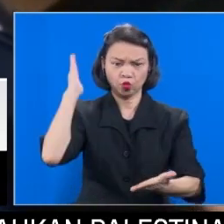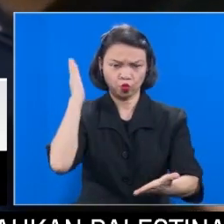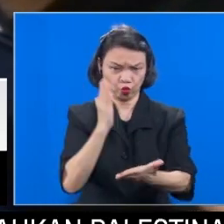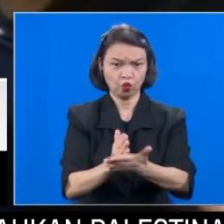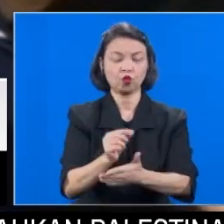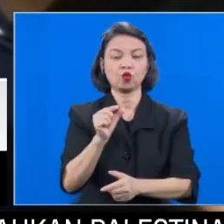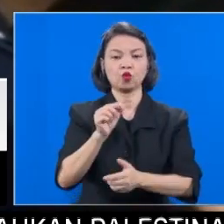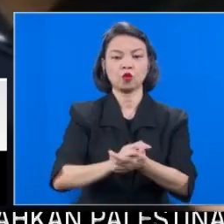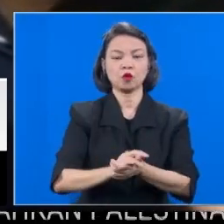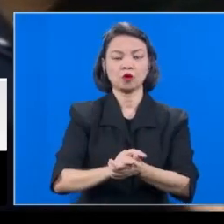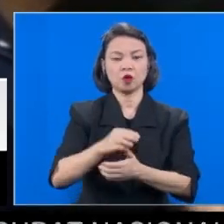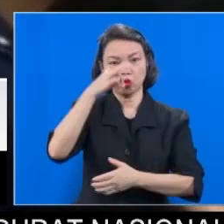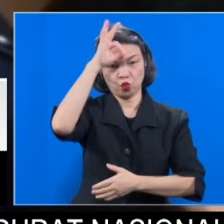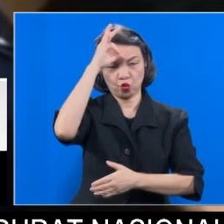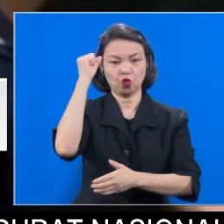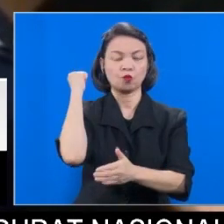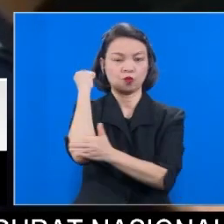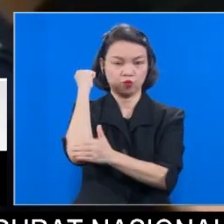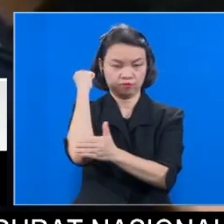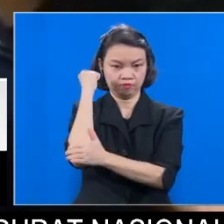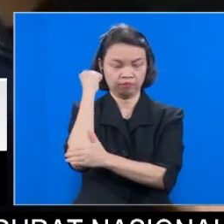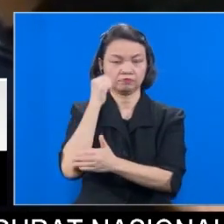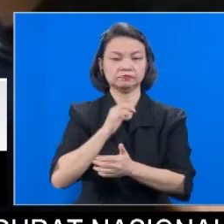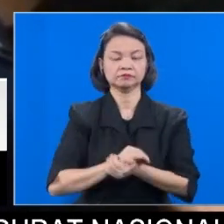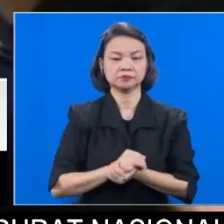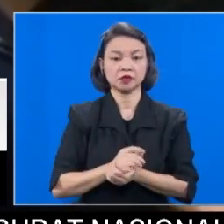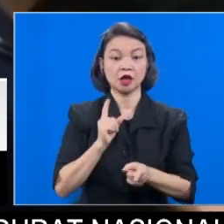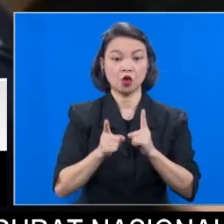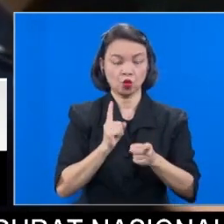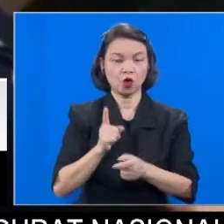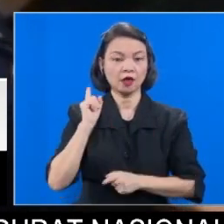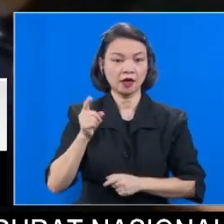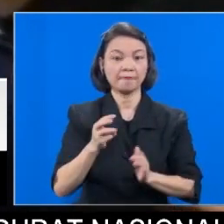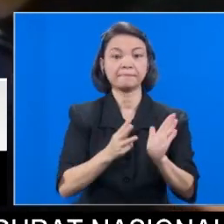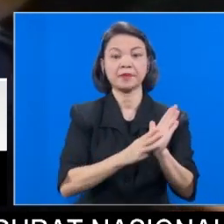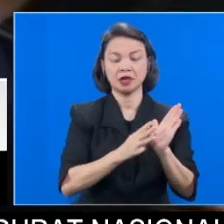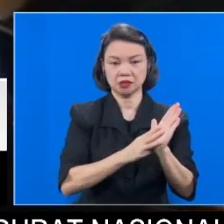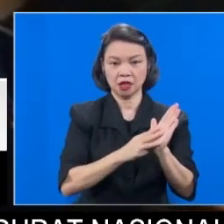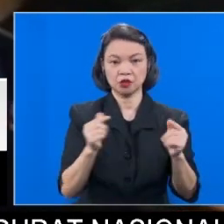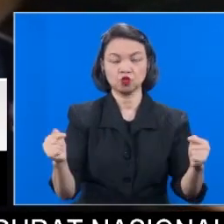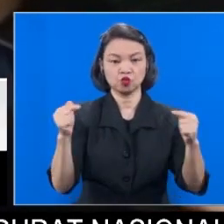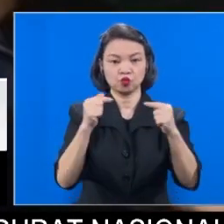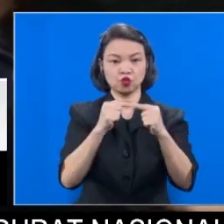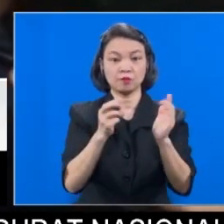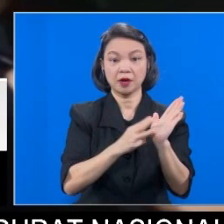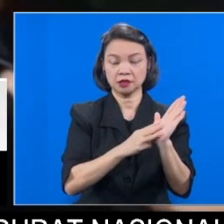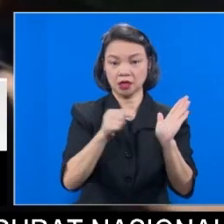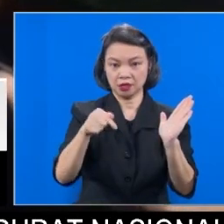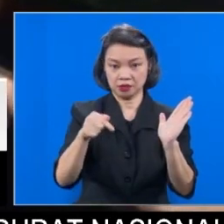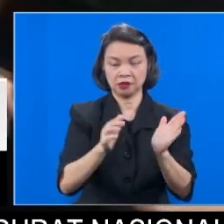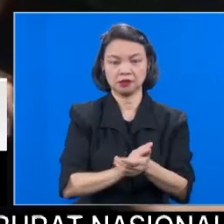oknum-oknum anggota Polri Polda Kaltara FBI tersangkut perkara ini tidak segan-segan untuk